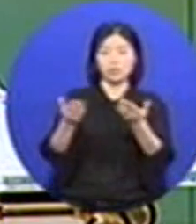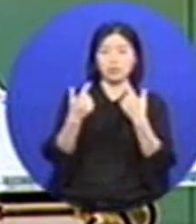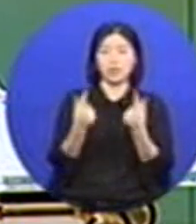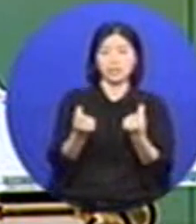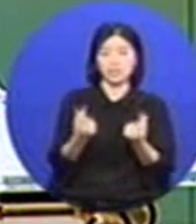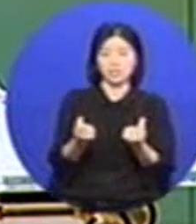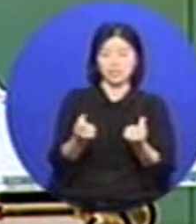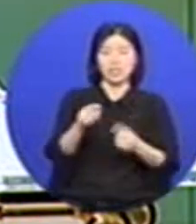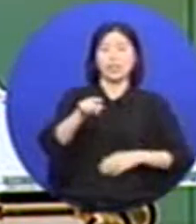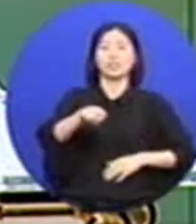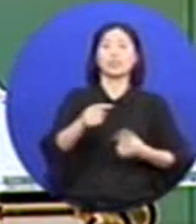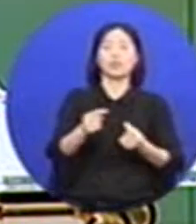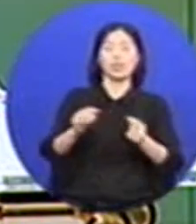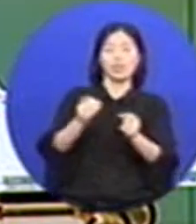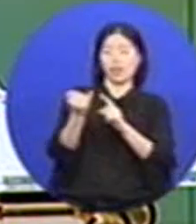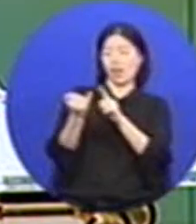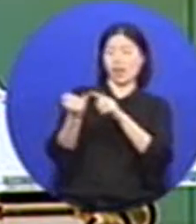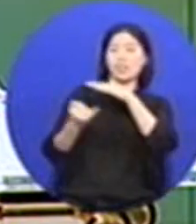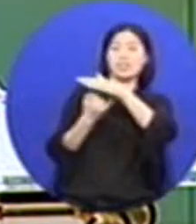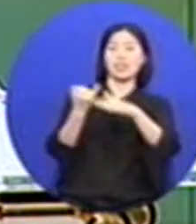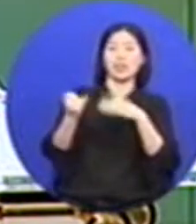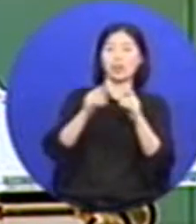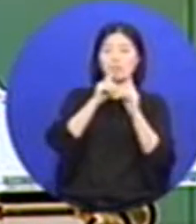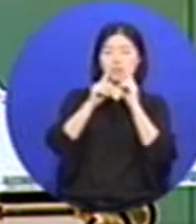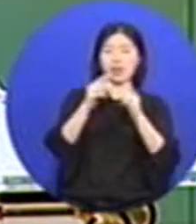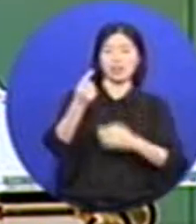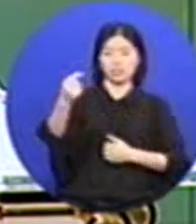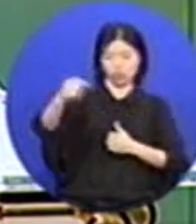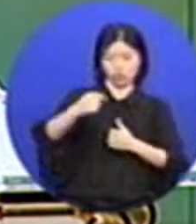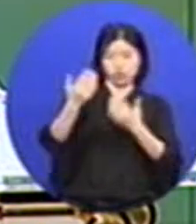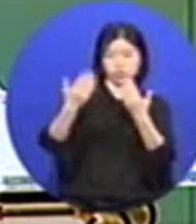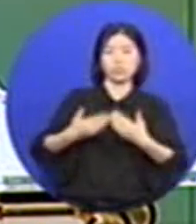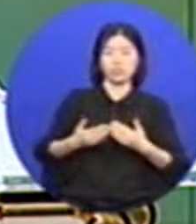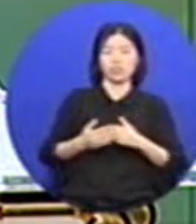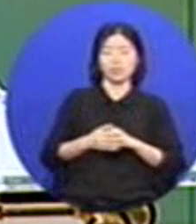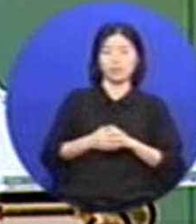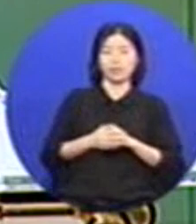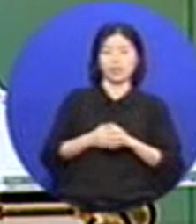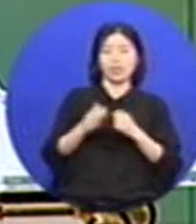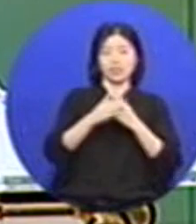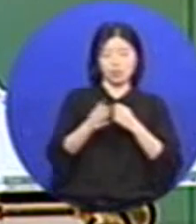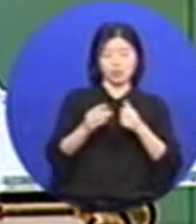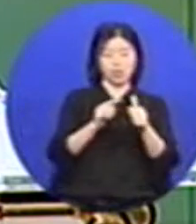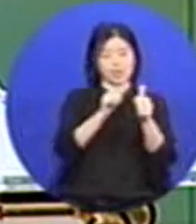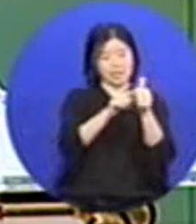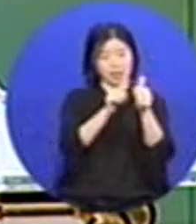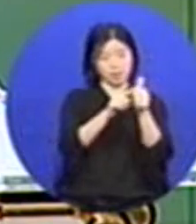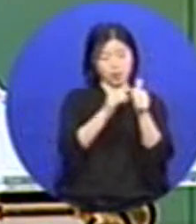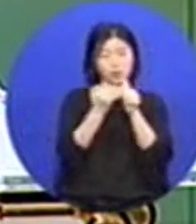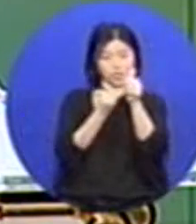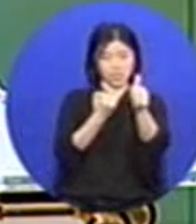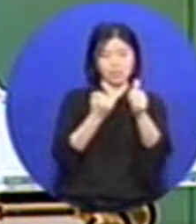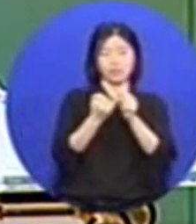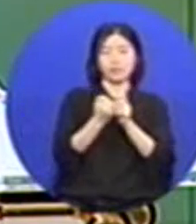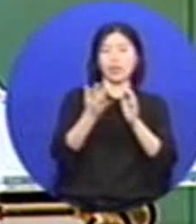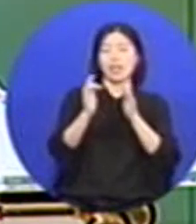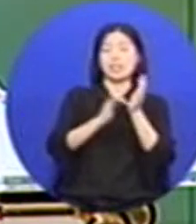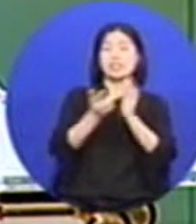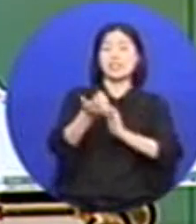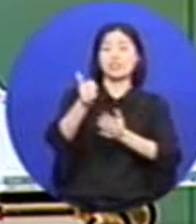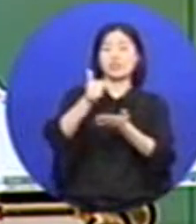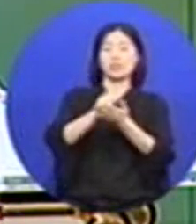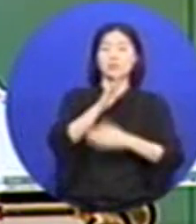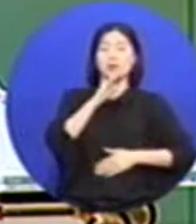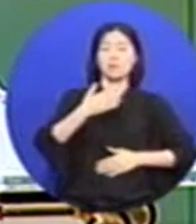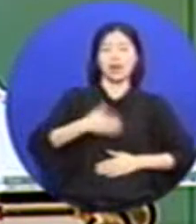아내를 사랑하라 그랬거든요 그러니까 남편이 예수님을 정말 알고